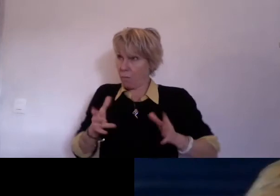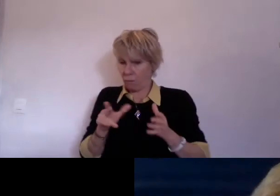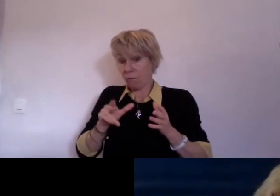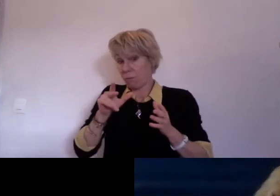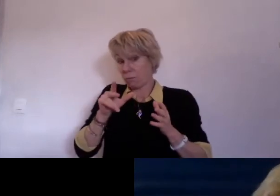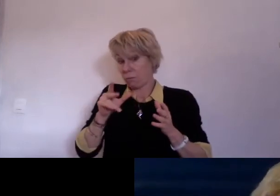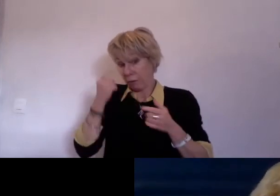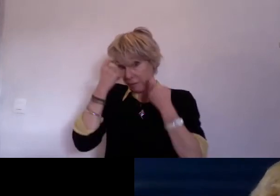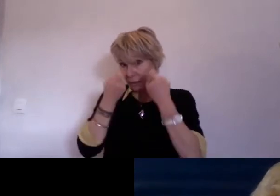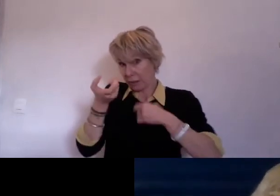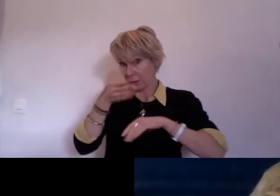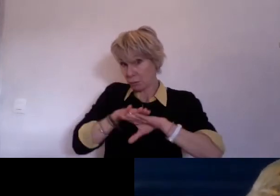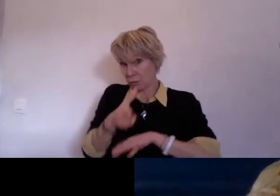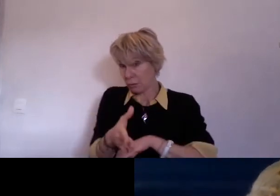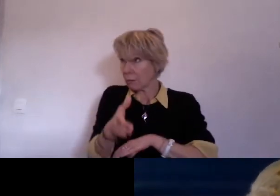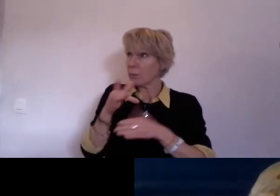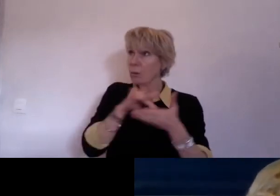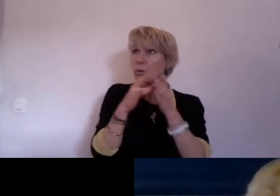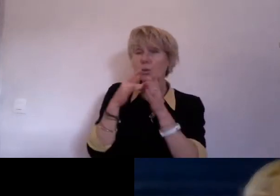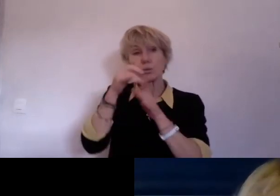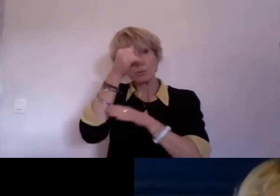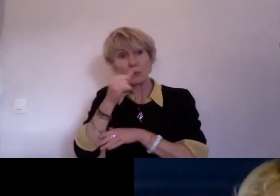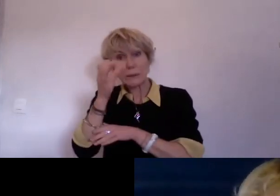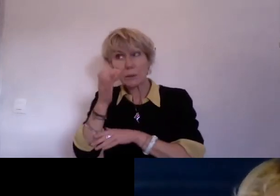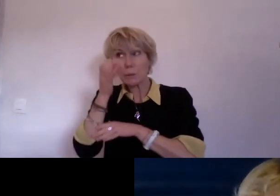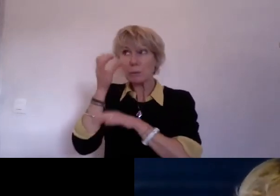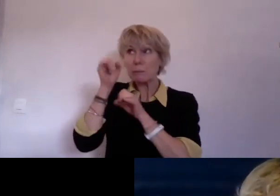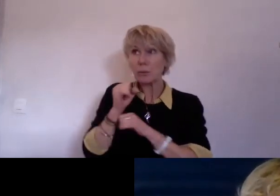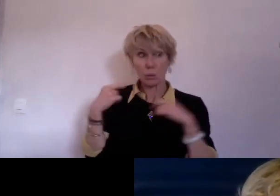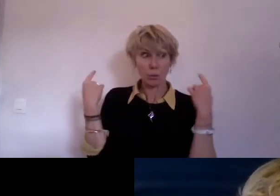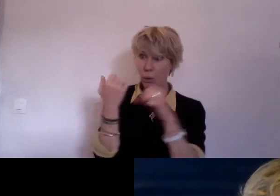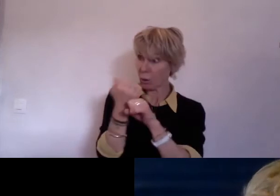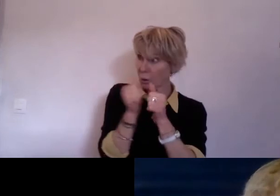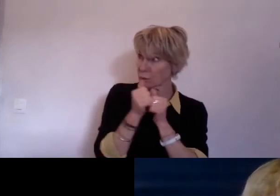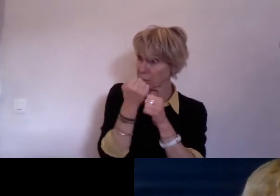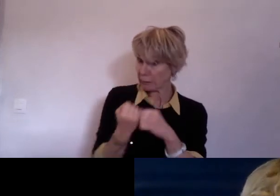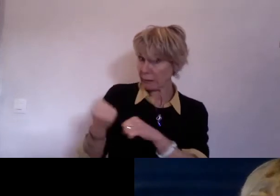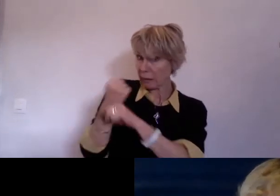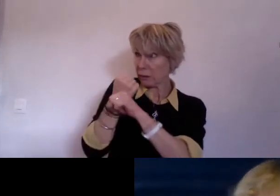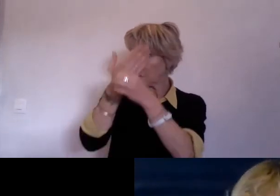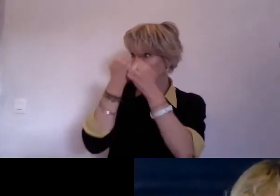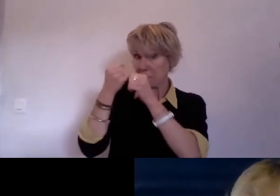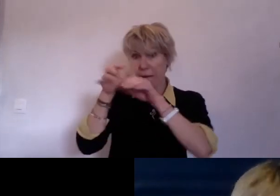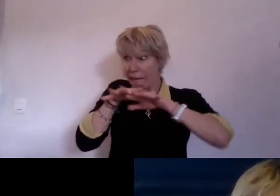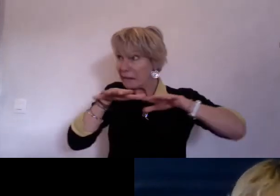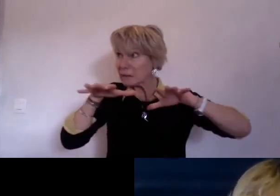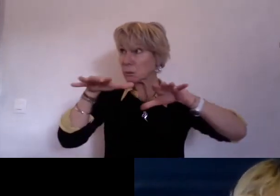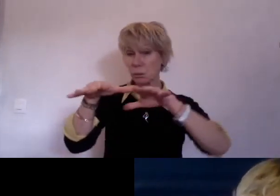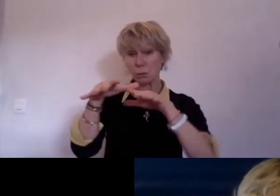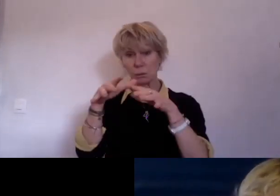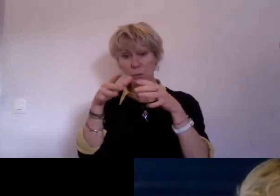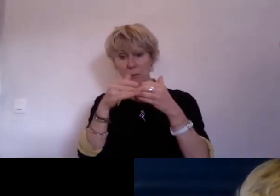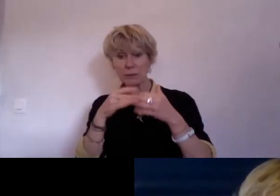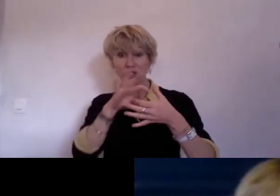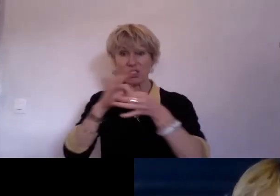Pour tous les musées qui écoutent, nous pouvons peut-être monter une chaîne, un réseau avec les établissements